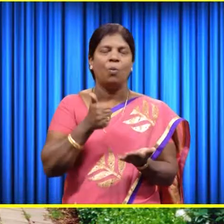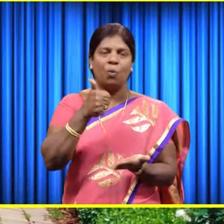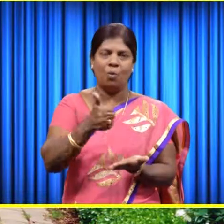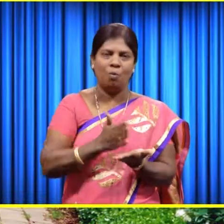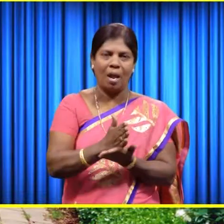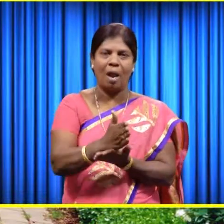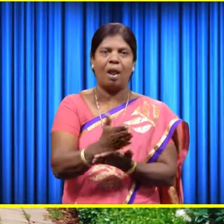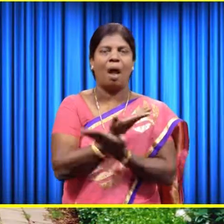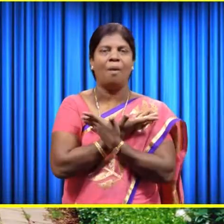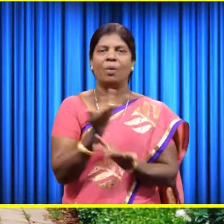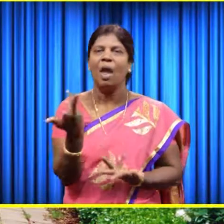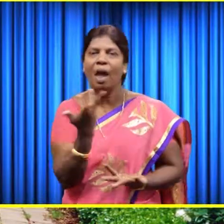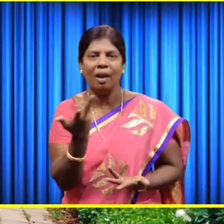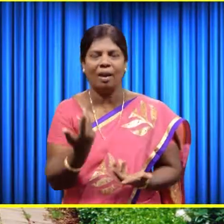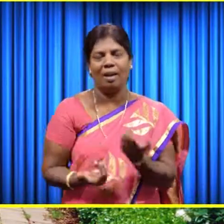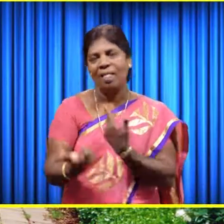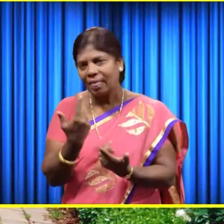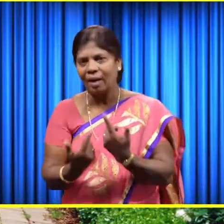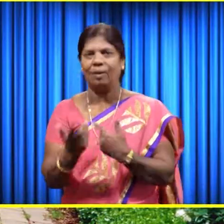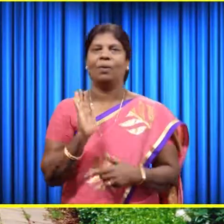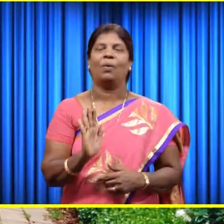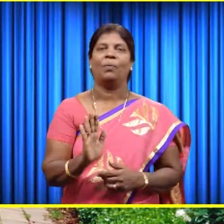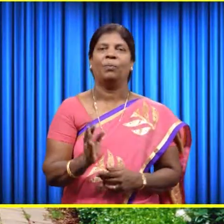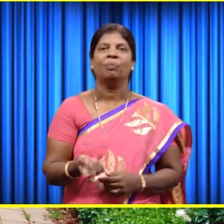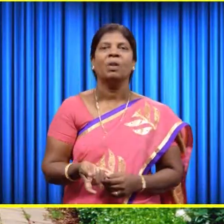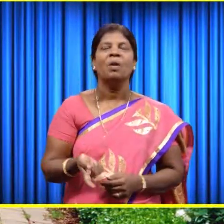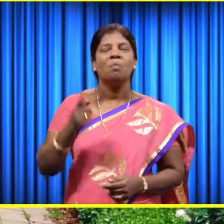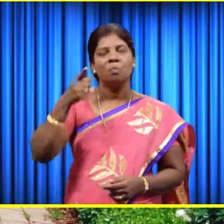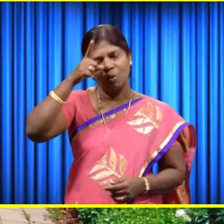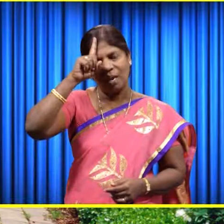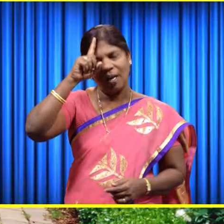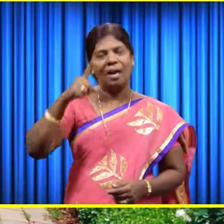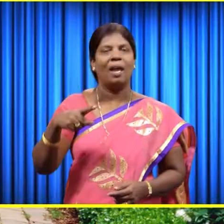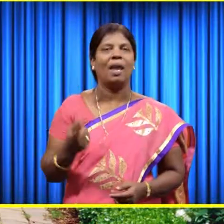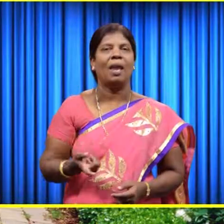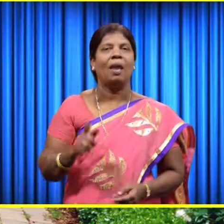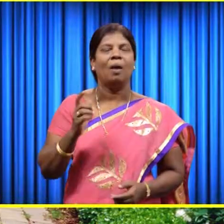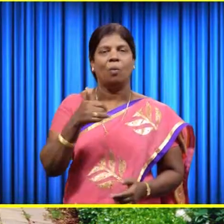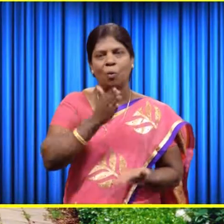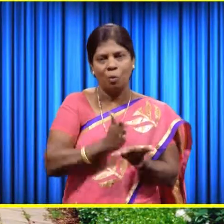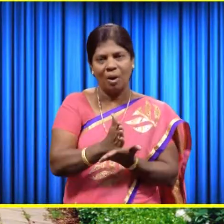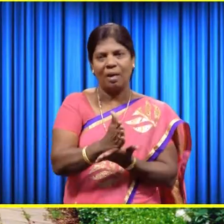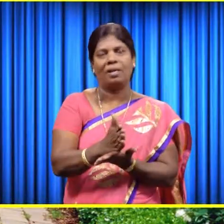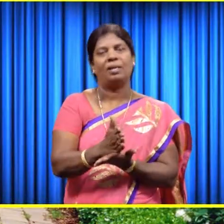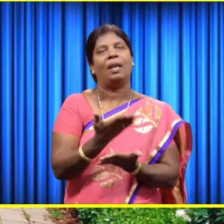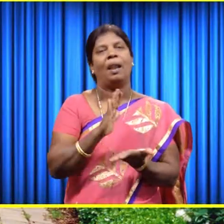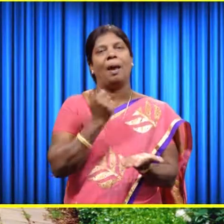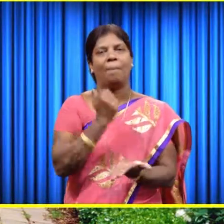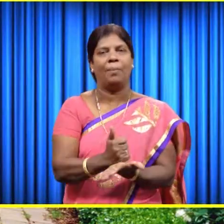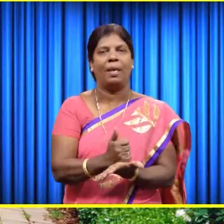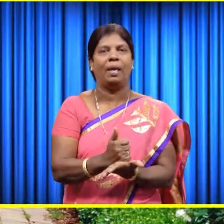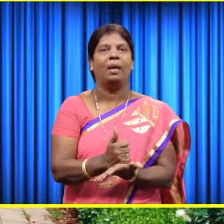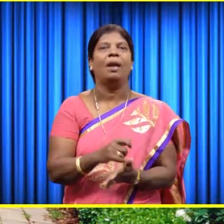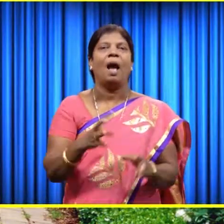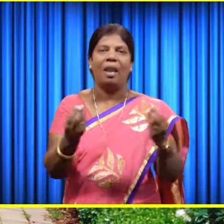அன்பு எங்கே என்று எல்லோரும் தேடிக்கொண்டிருக்கிறோம். போலிகளை உண்மை என்று நம்பி ஏமாற்றமடைந்த அநேகர் உண்டு.